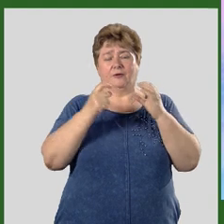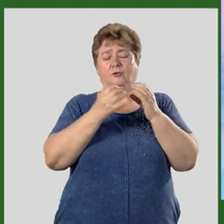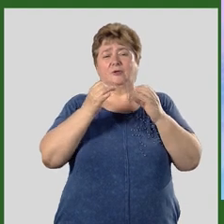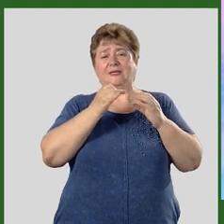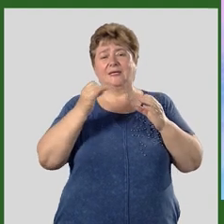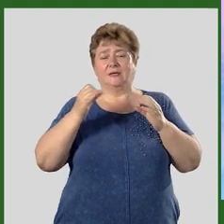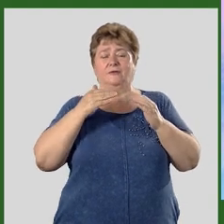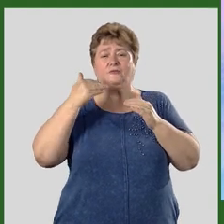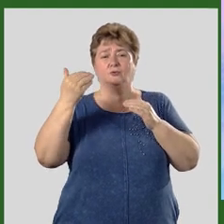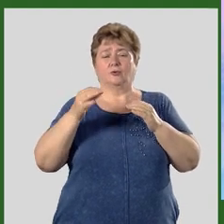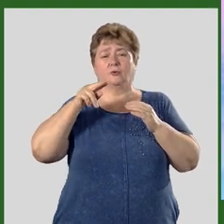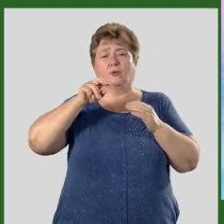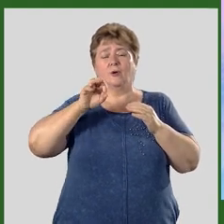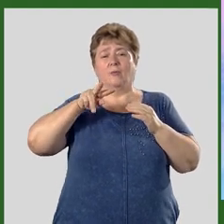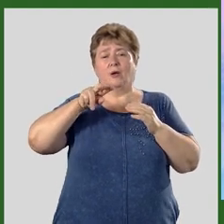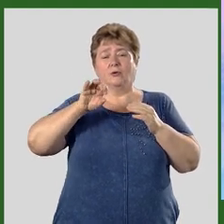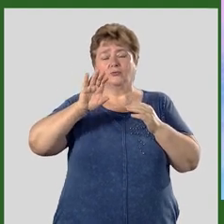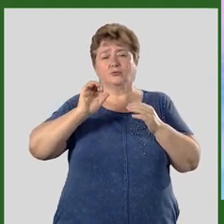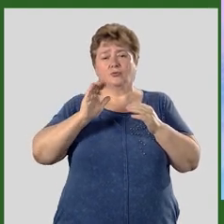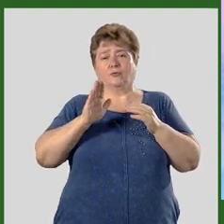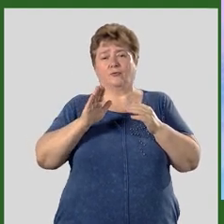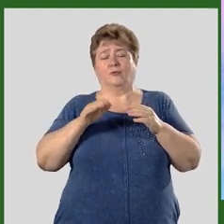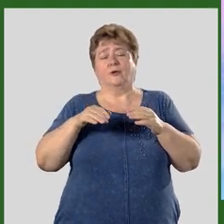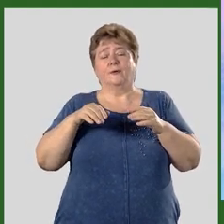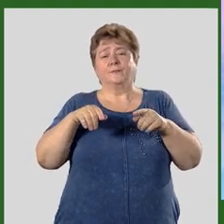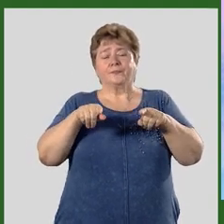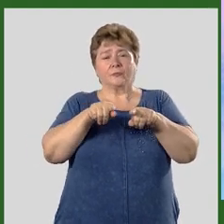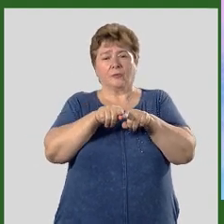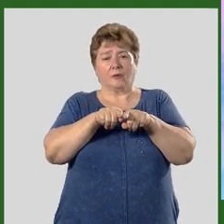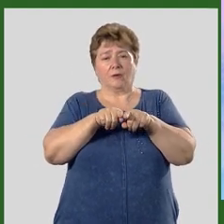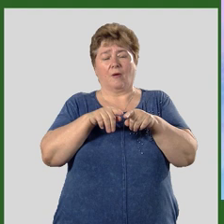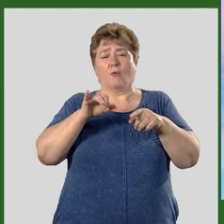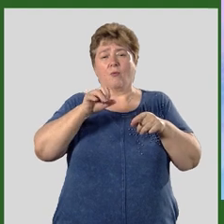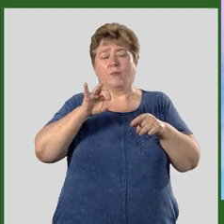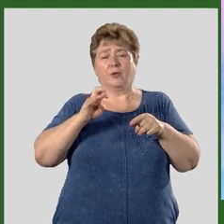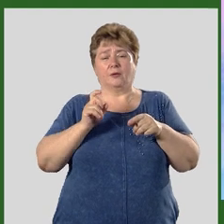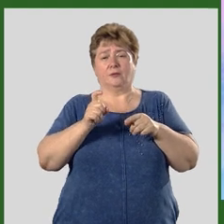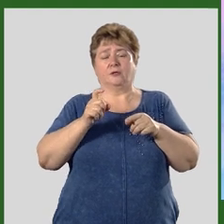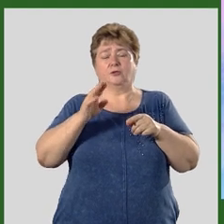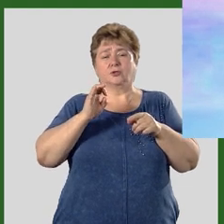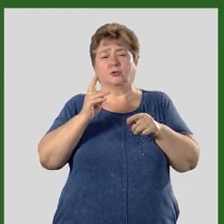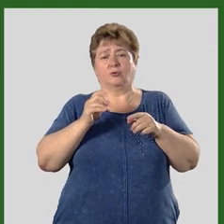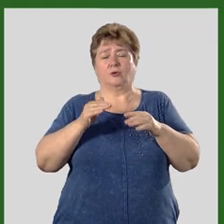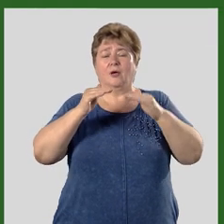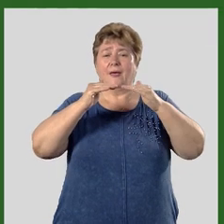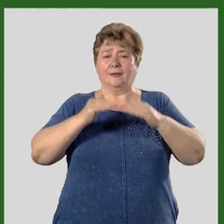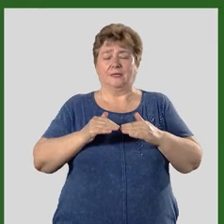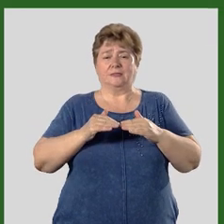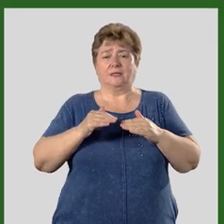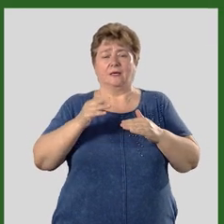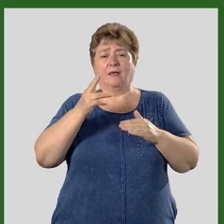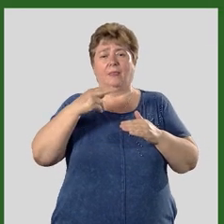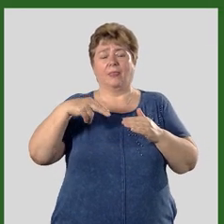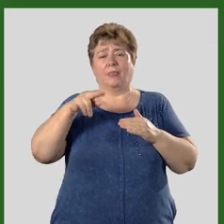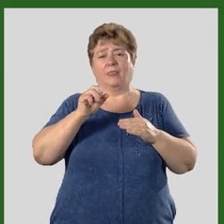и в сторону полюсов. Так как в умеренных широтах преобладает низкое давление.